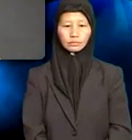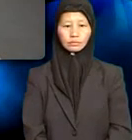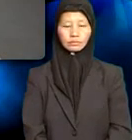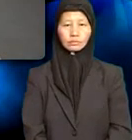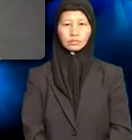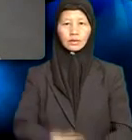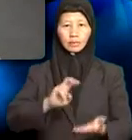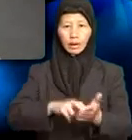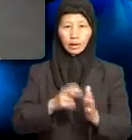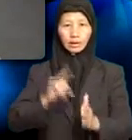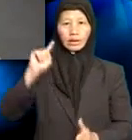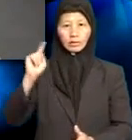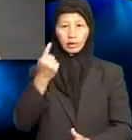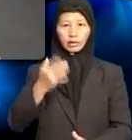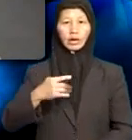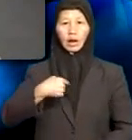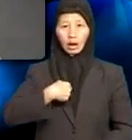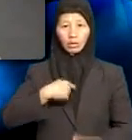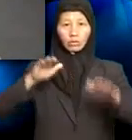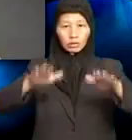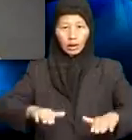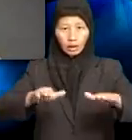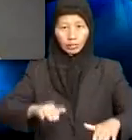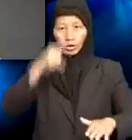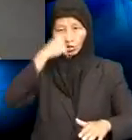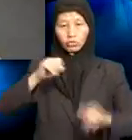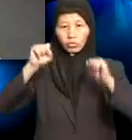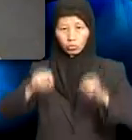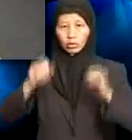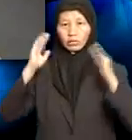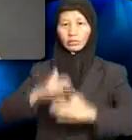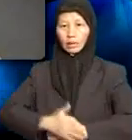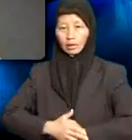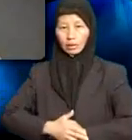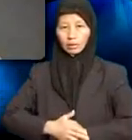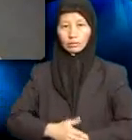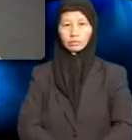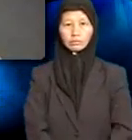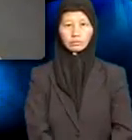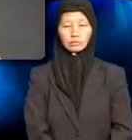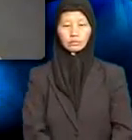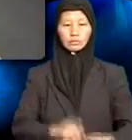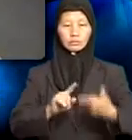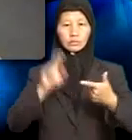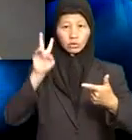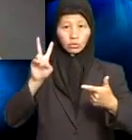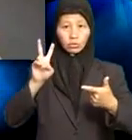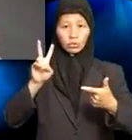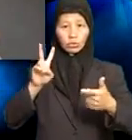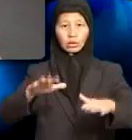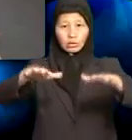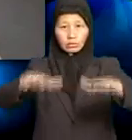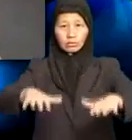Maksudnya, sahaja aku bertayamum untuk mengharuskan sembahyang. Kedua, menepuk